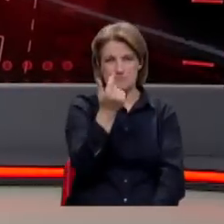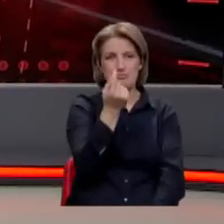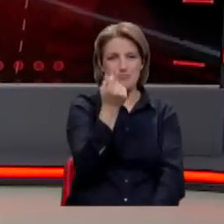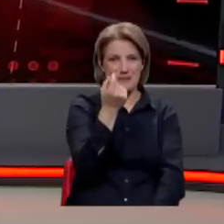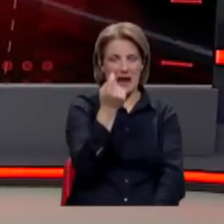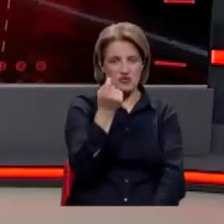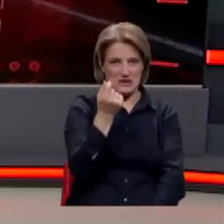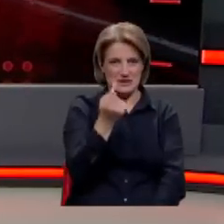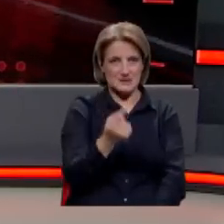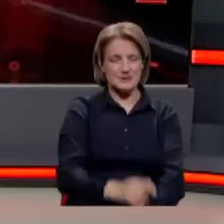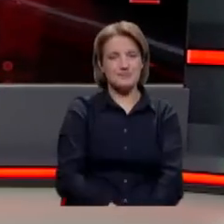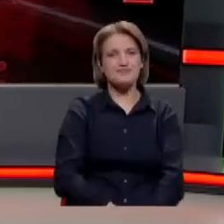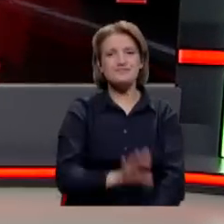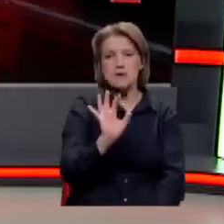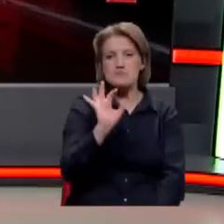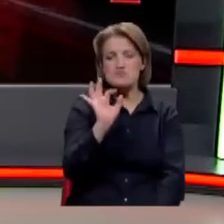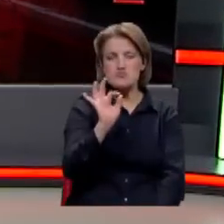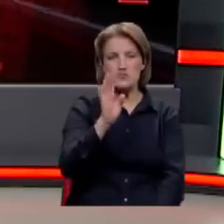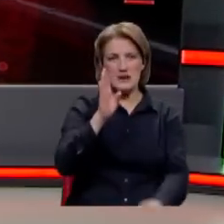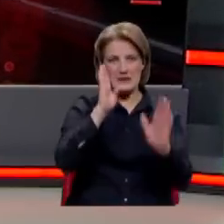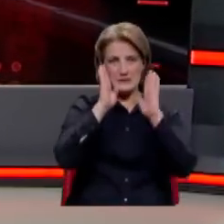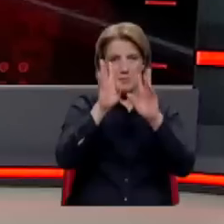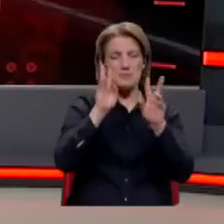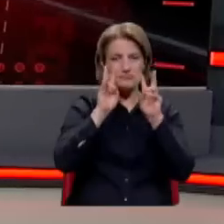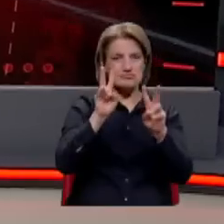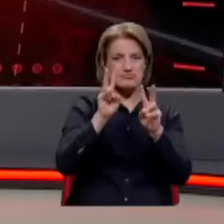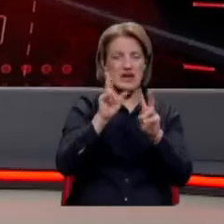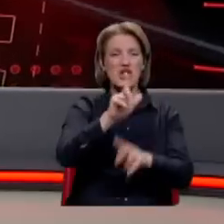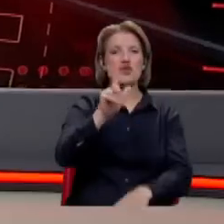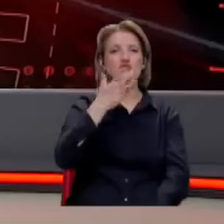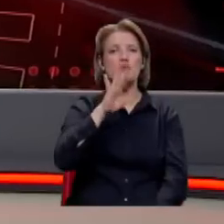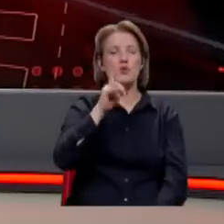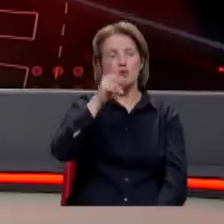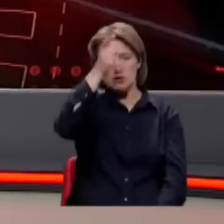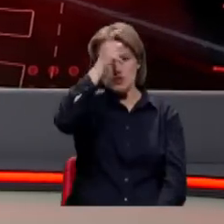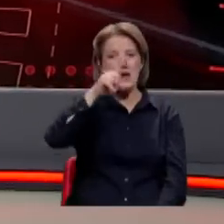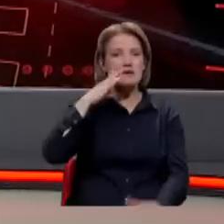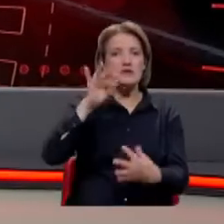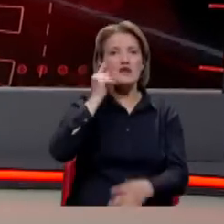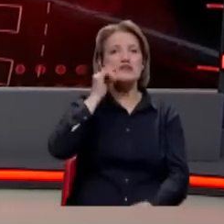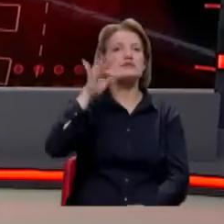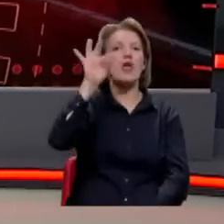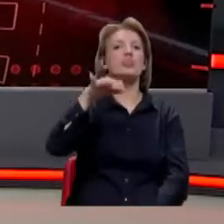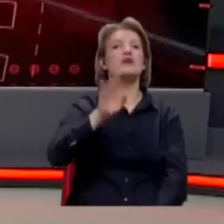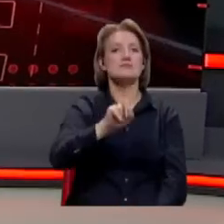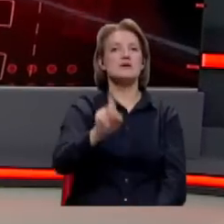birazcık böyle bir bakış açısına ihtiyacı yok mu? Ya bu ülkenin insanları da insan değil mi?